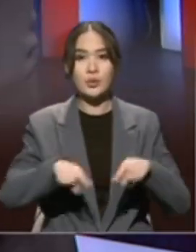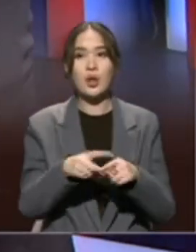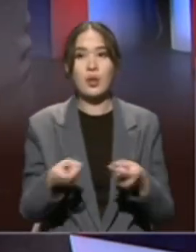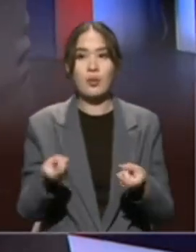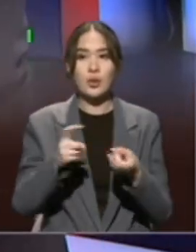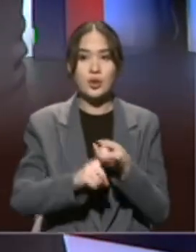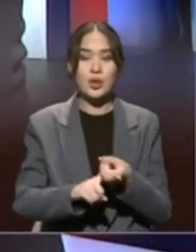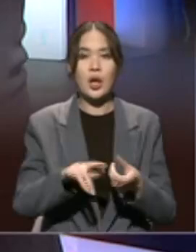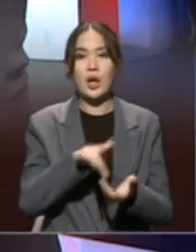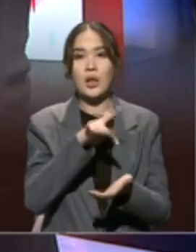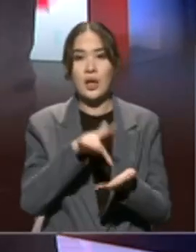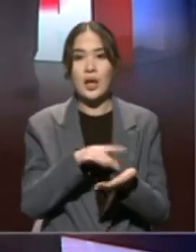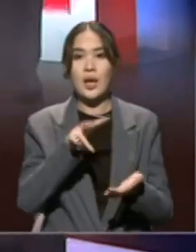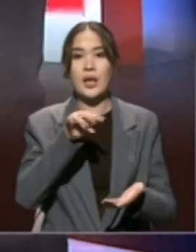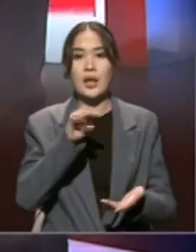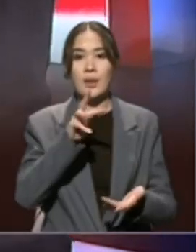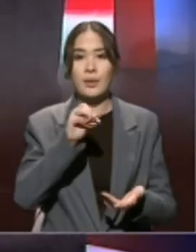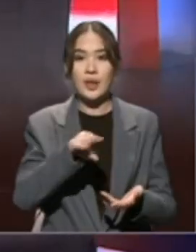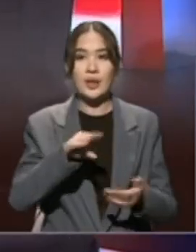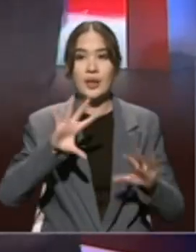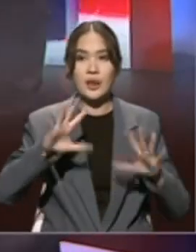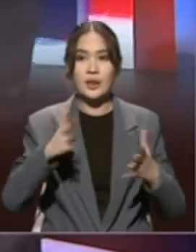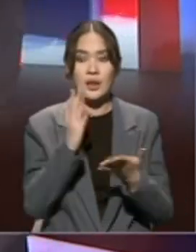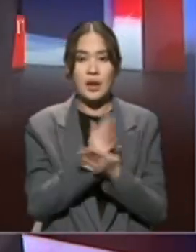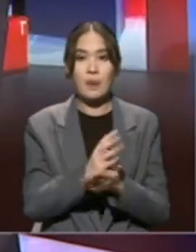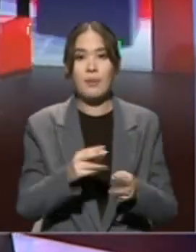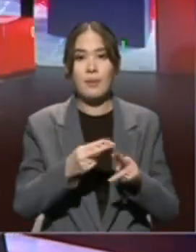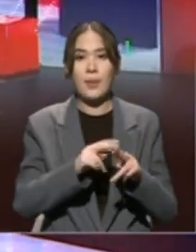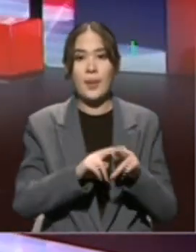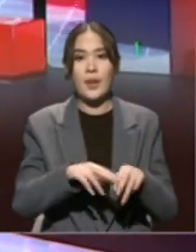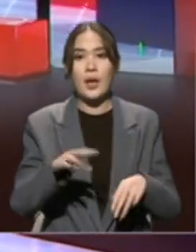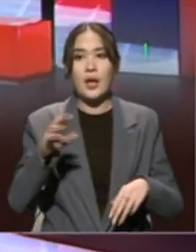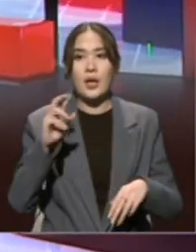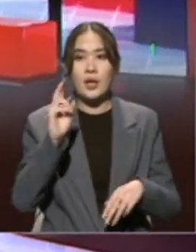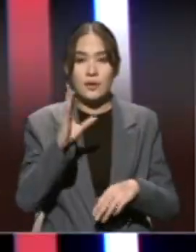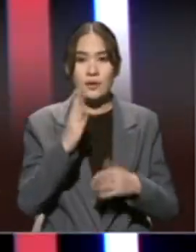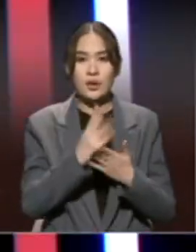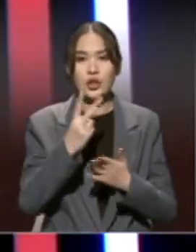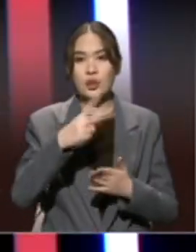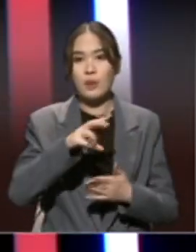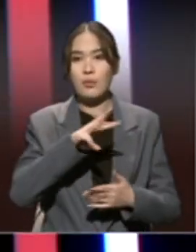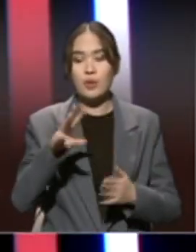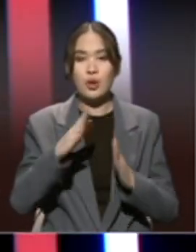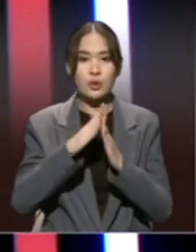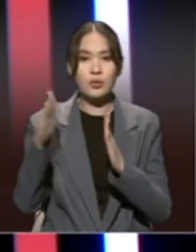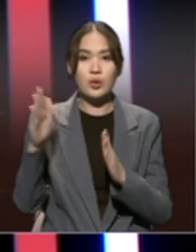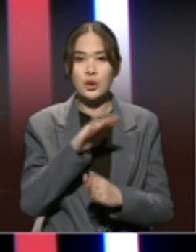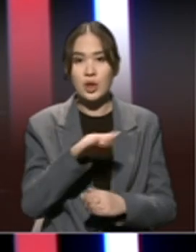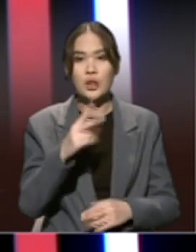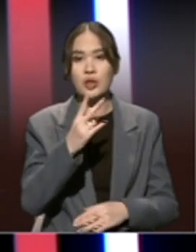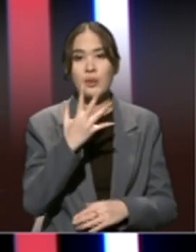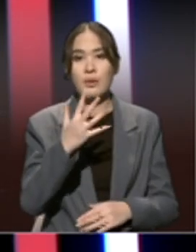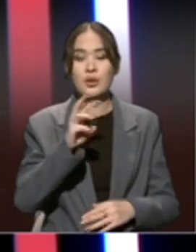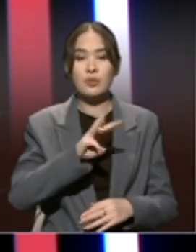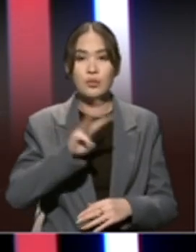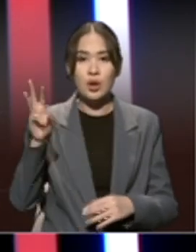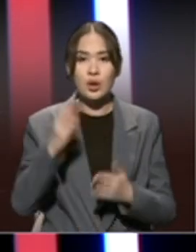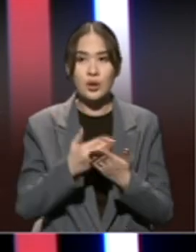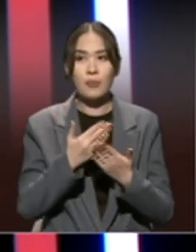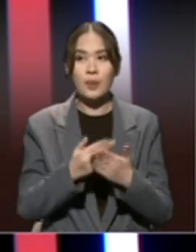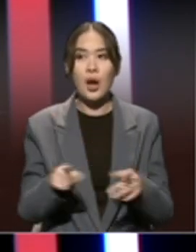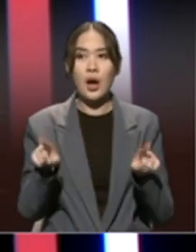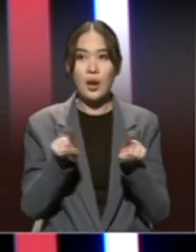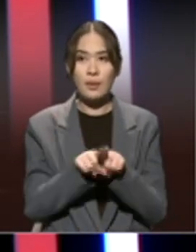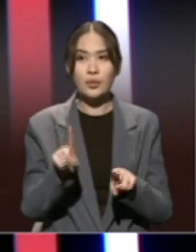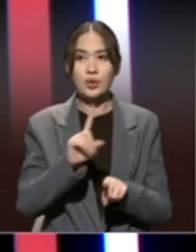немесе қалалар бойынша лимит болғанда, міне, үйдің бағасы 20 миллионнан аспау керек, немесе 20 миллион, 25 миллион деген секілді болған кезде